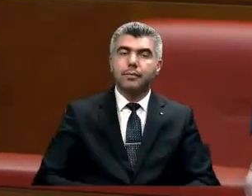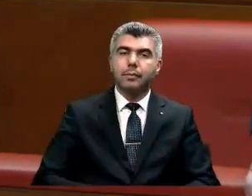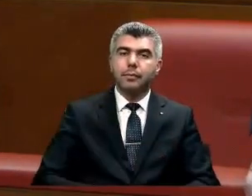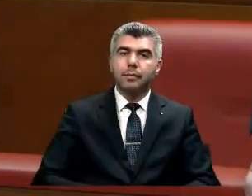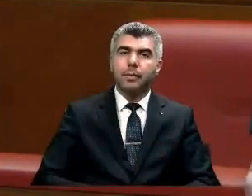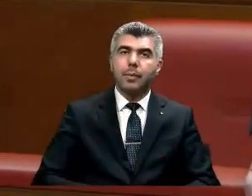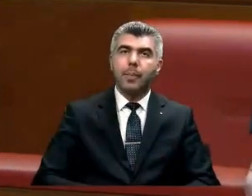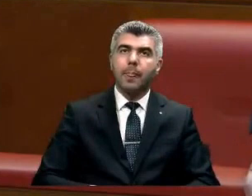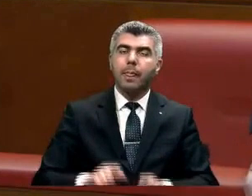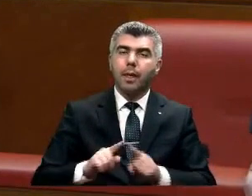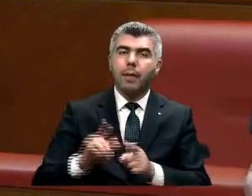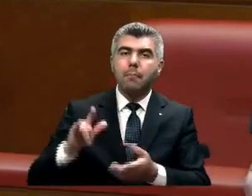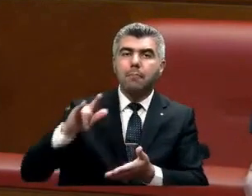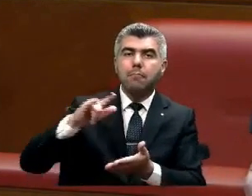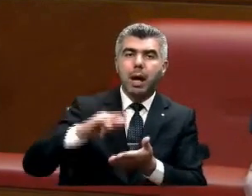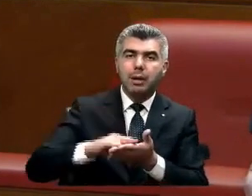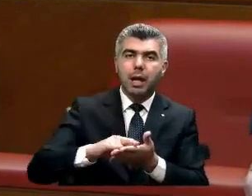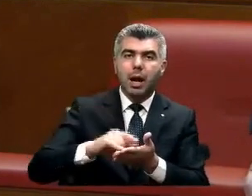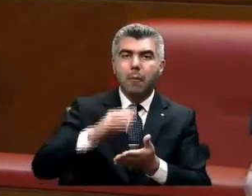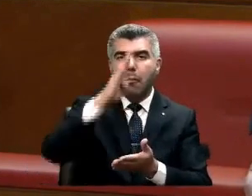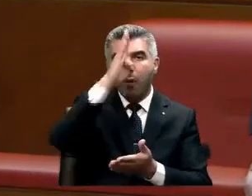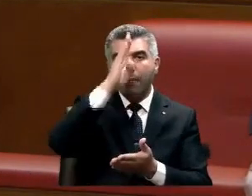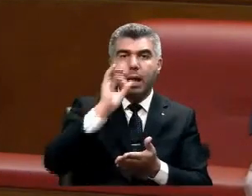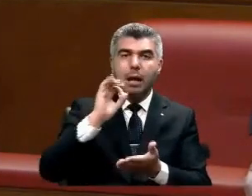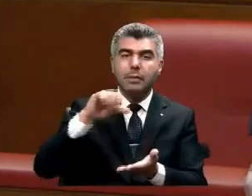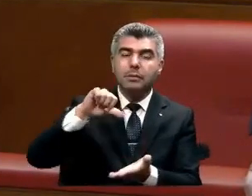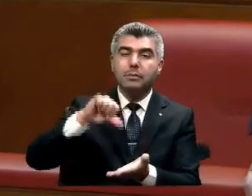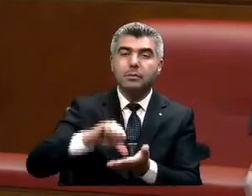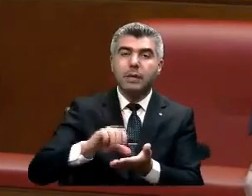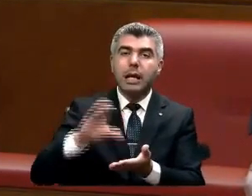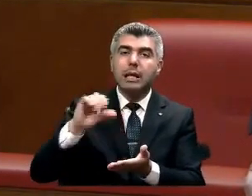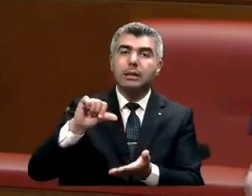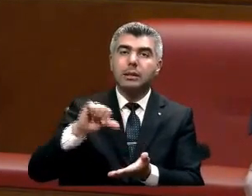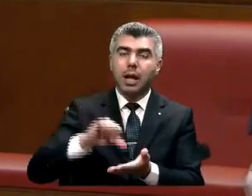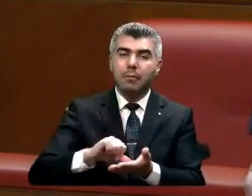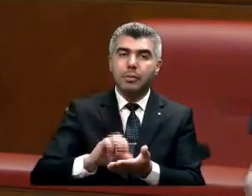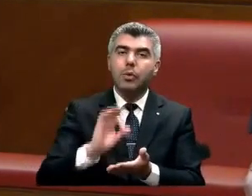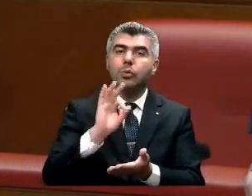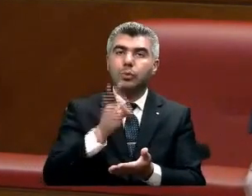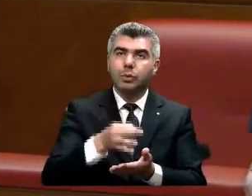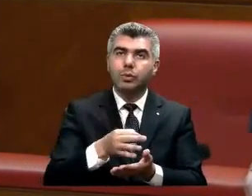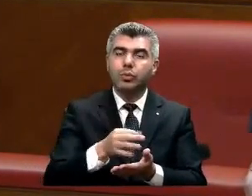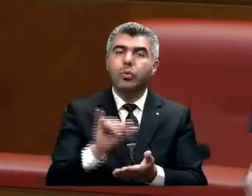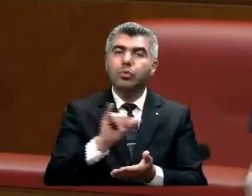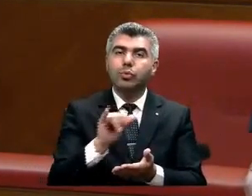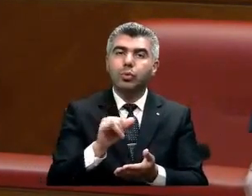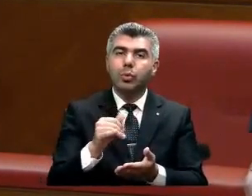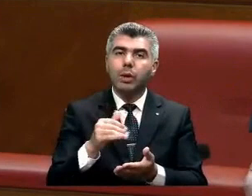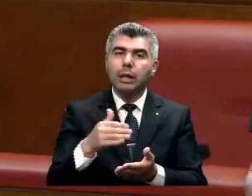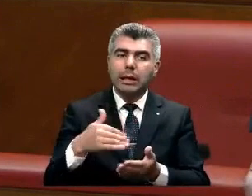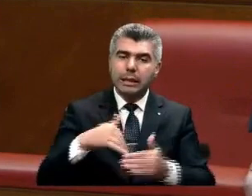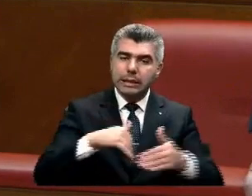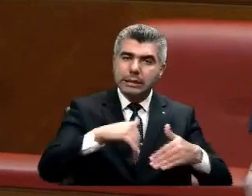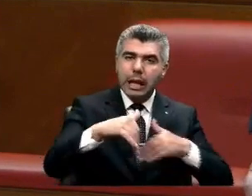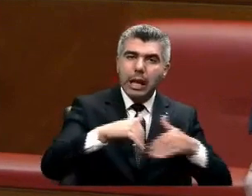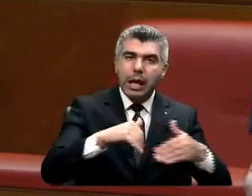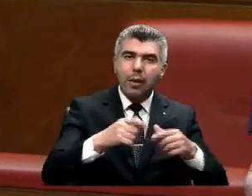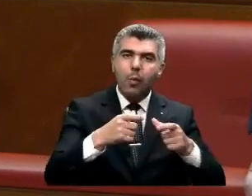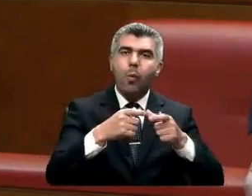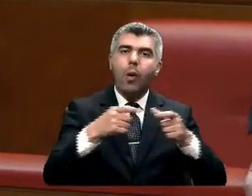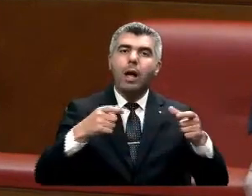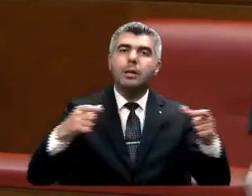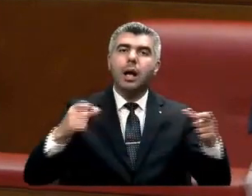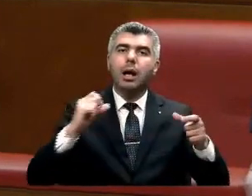بالنسبه للمطار ديال محمد الخامس ايضا بدينا في الدراسات باش نشوفوا شنو هما الطرق الممكنه للتوسيعه ديالو